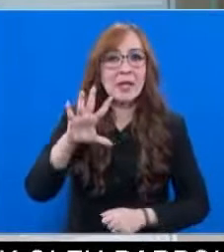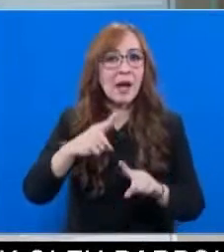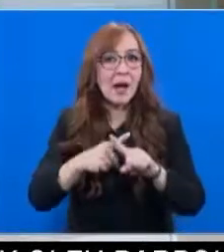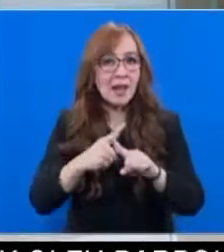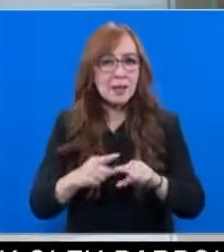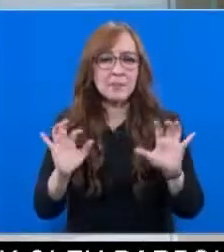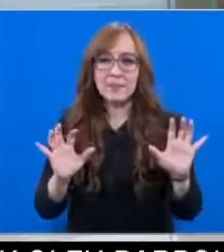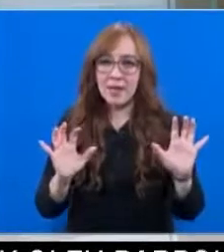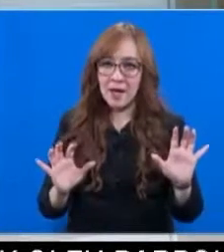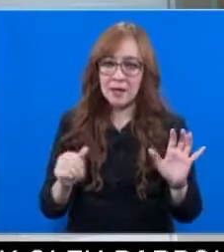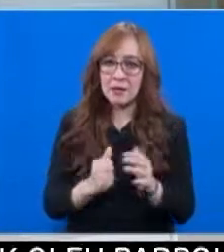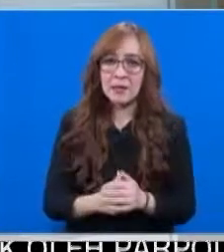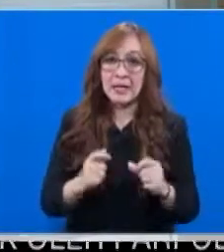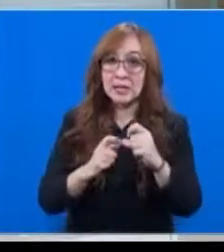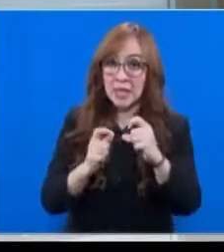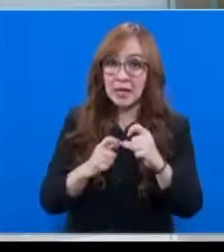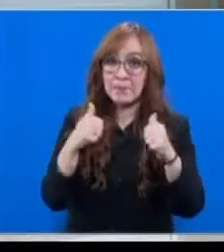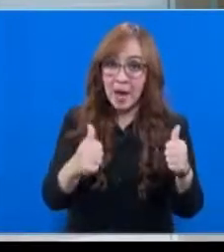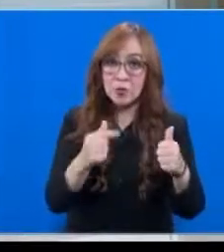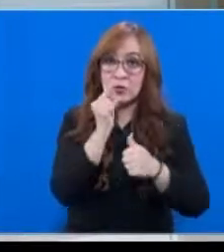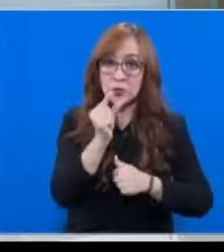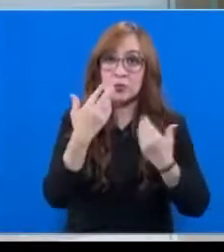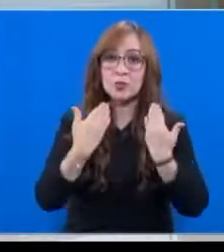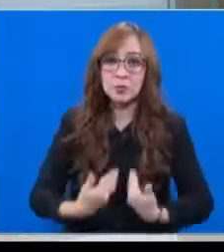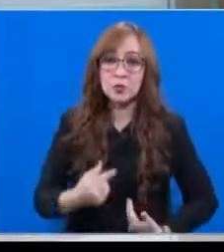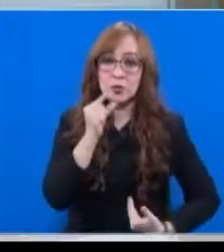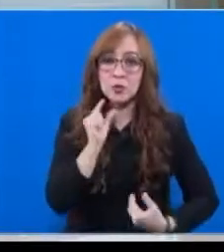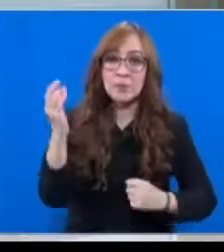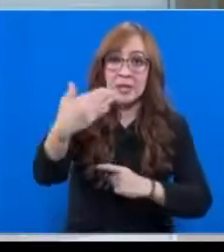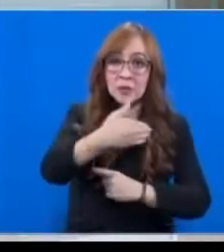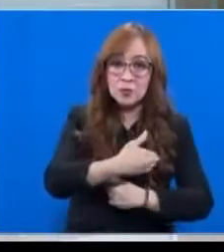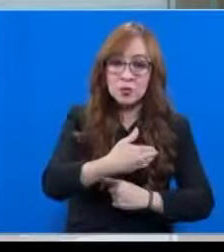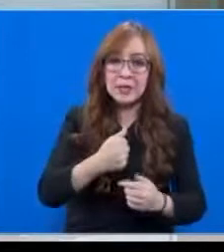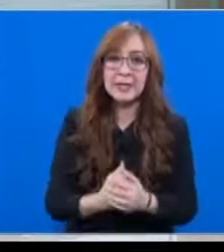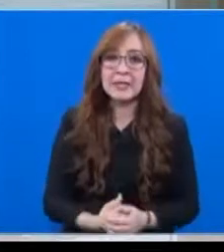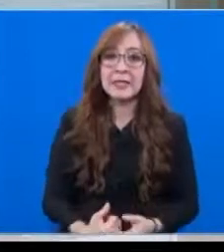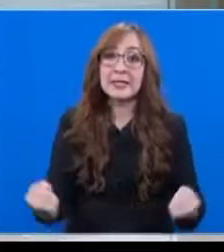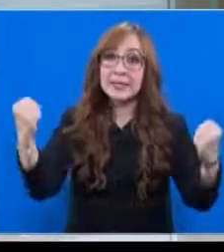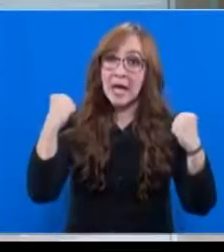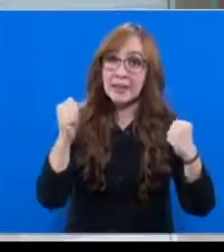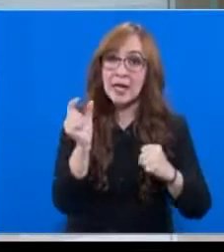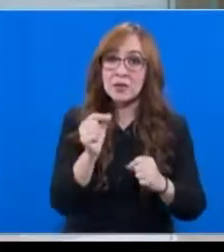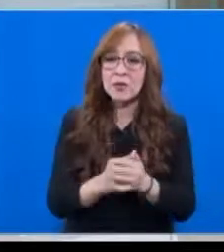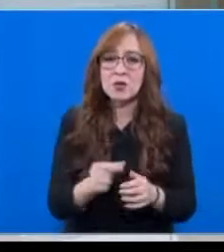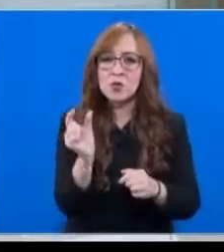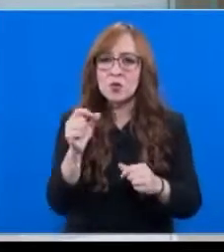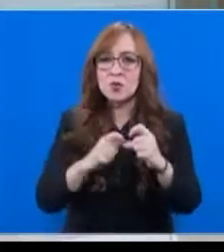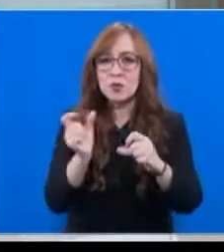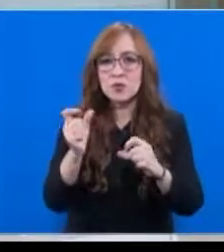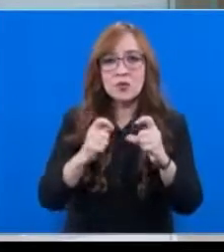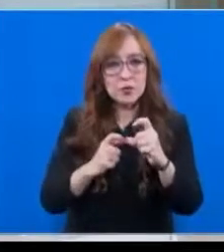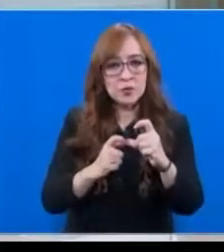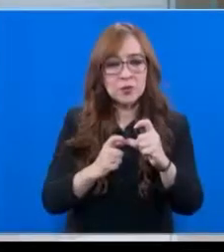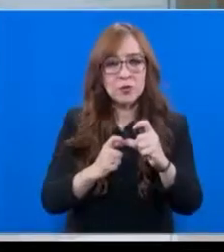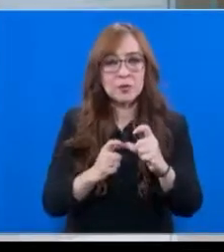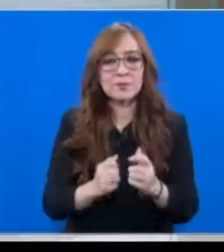serat berfungsi baik bagi tubuh. Betul. Untuk melindungi kesehatan usus dengan membantu mikrobiota atau bakteri baik